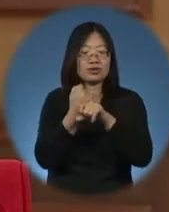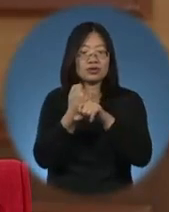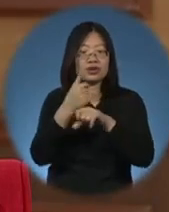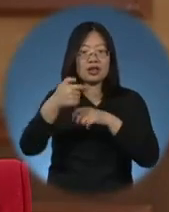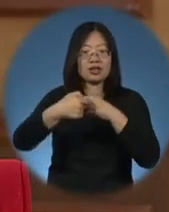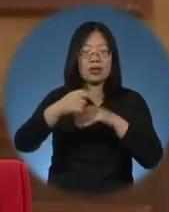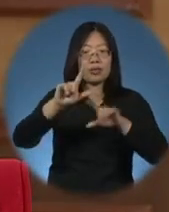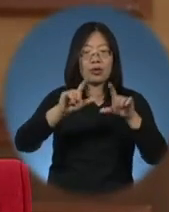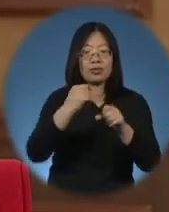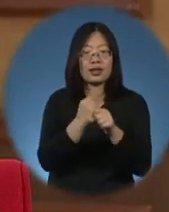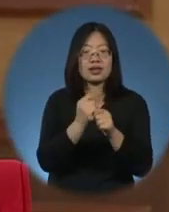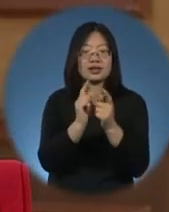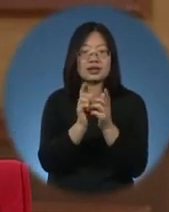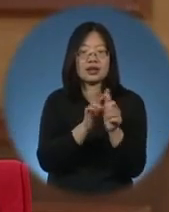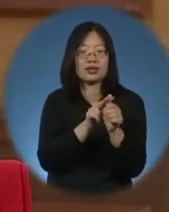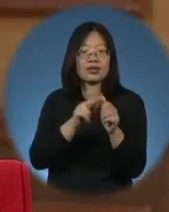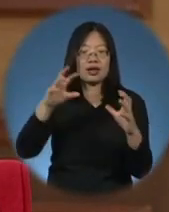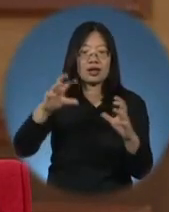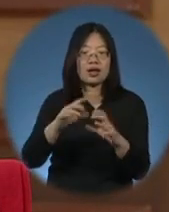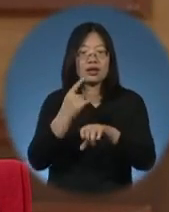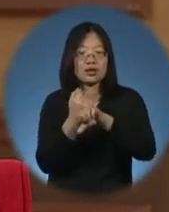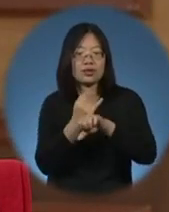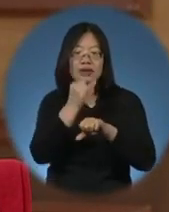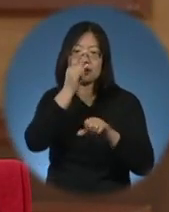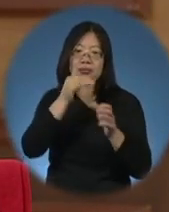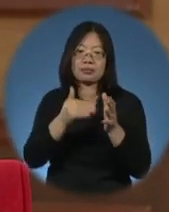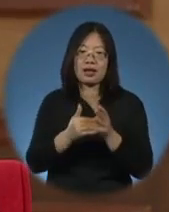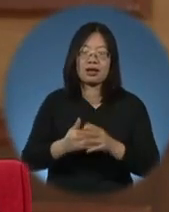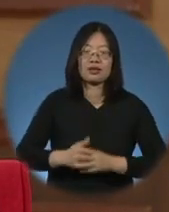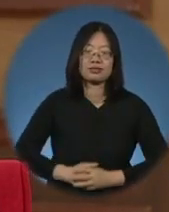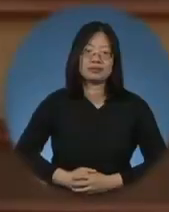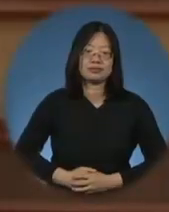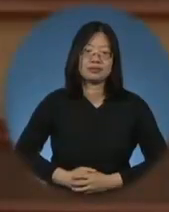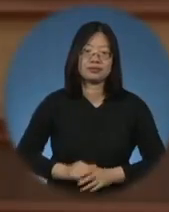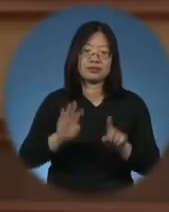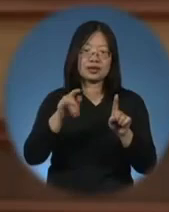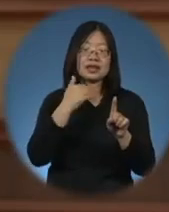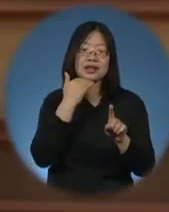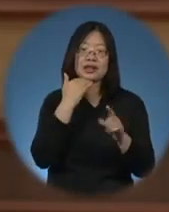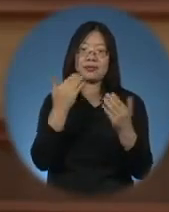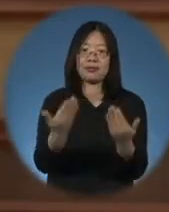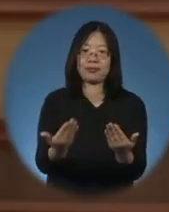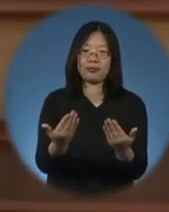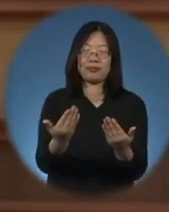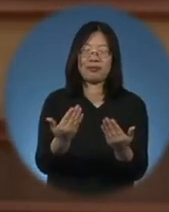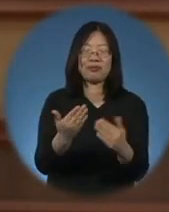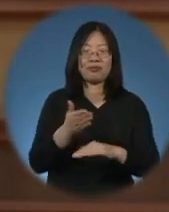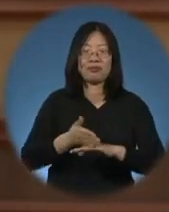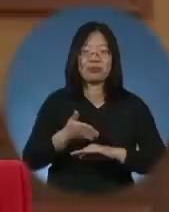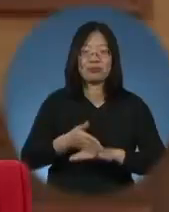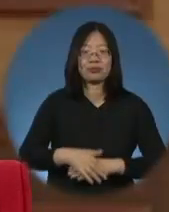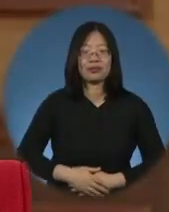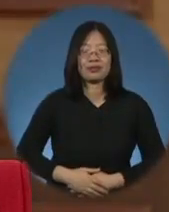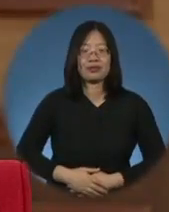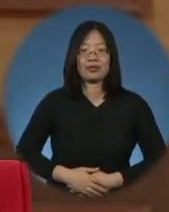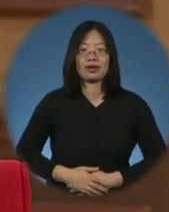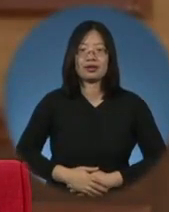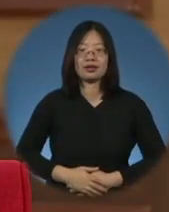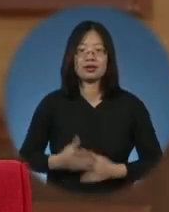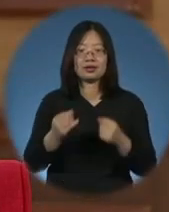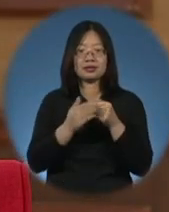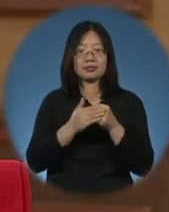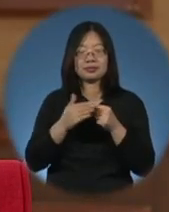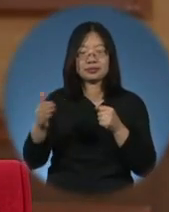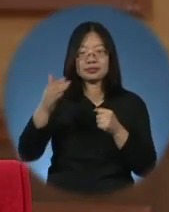모형도 만들고 예. 실제 데이터도 모아서 하는 연구도 있어요. 네. 한번 기대해 보겠습니다. 아, 예. 감사합니다.